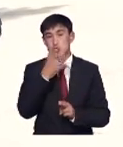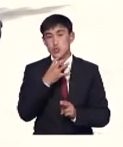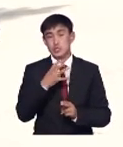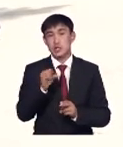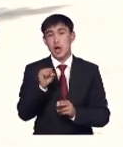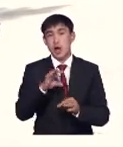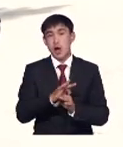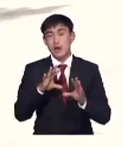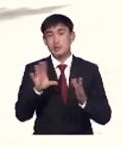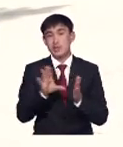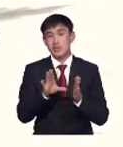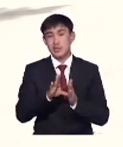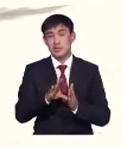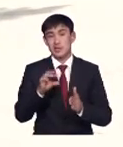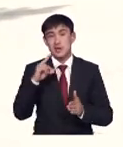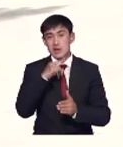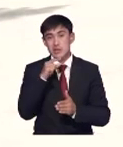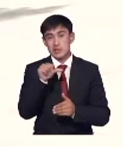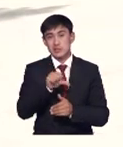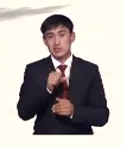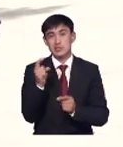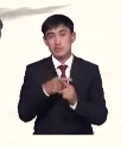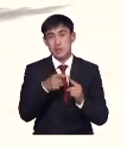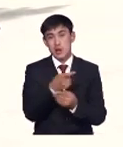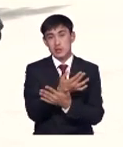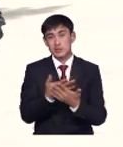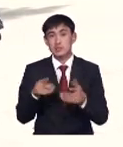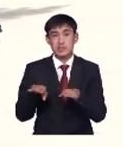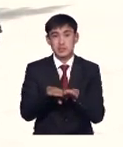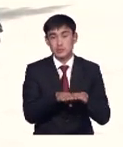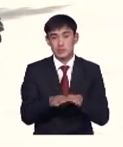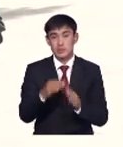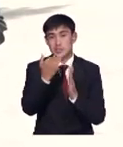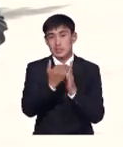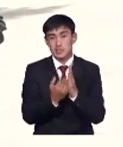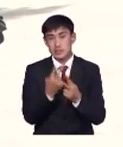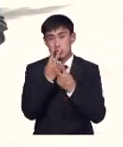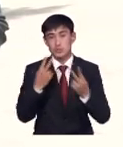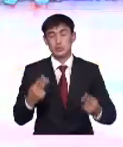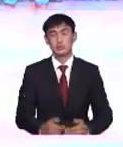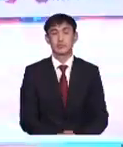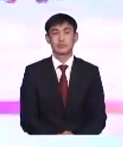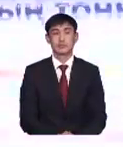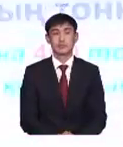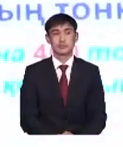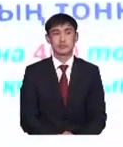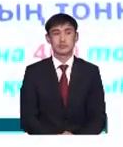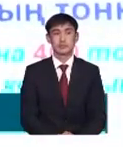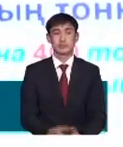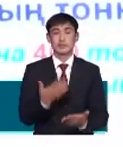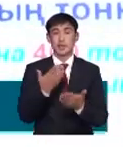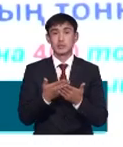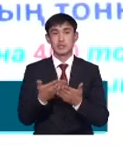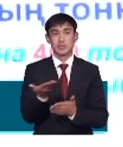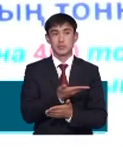атом энергетикасының радиациялық химиялық ластағыштары жайлы салыстырмалы статистиканы ұсынды. Мысалы, біз